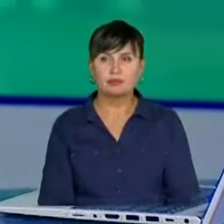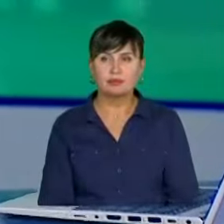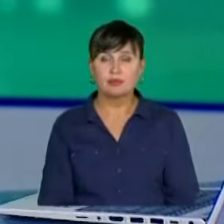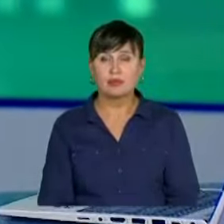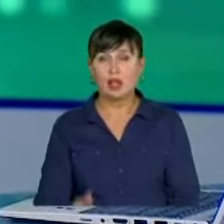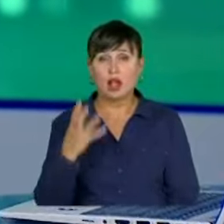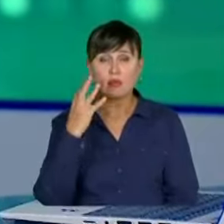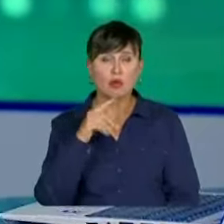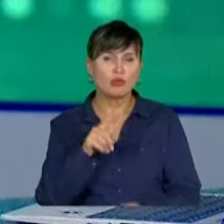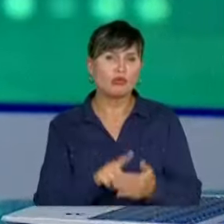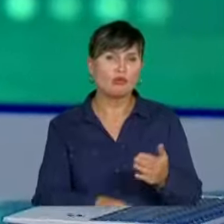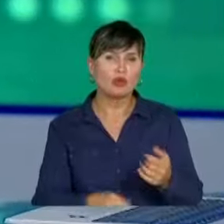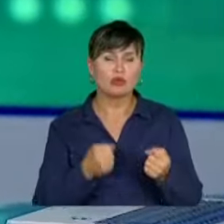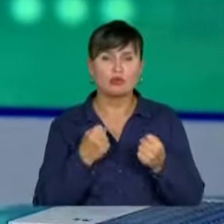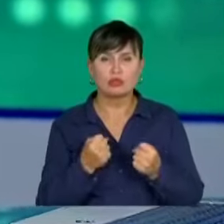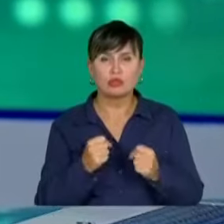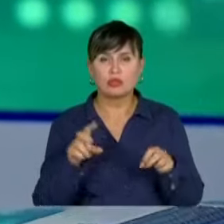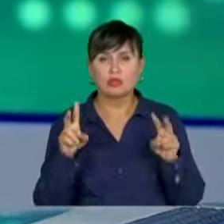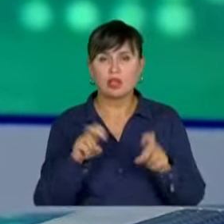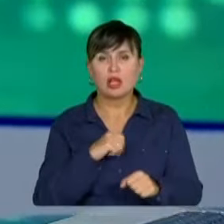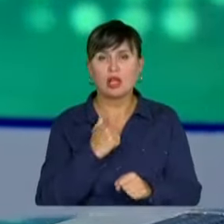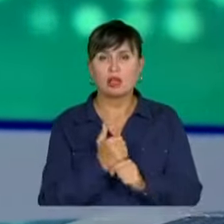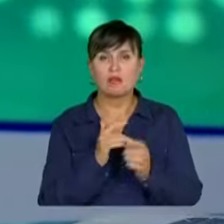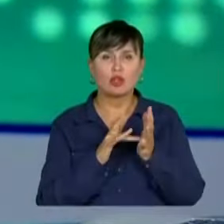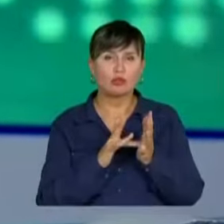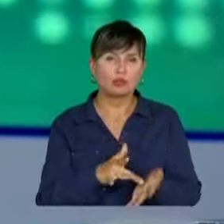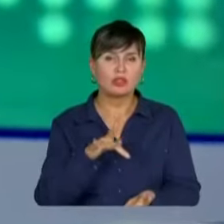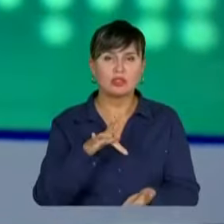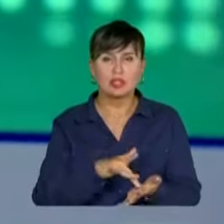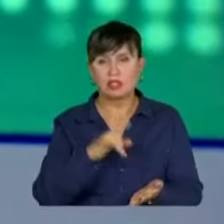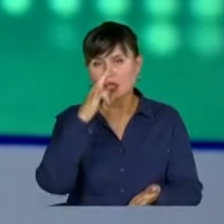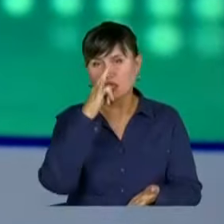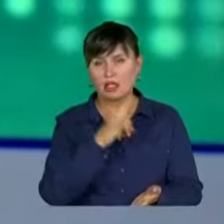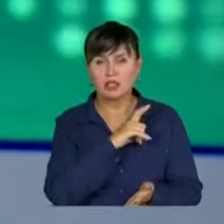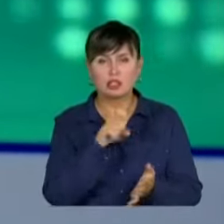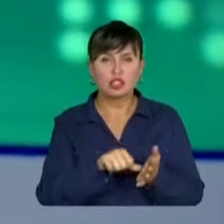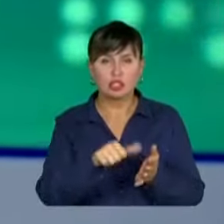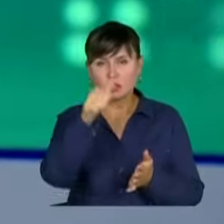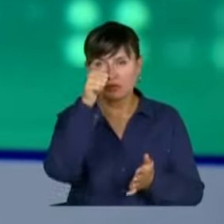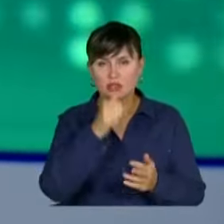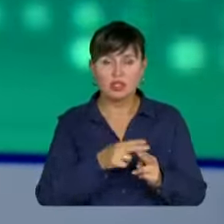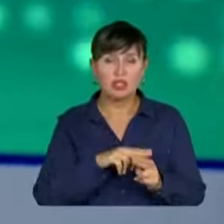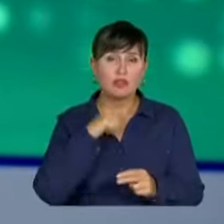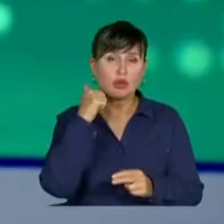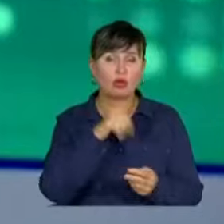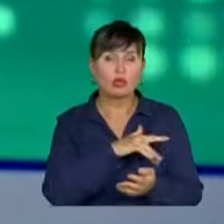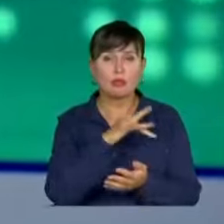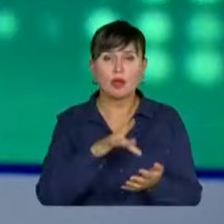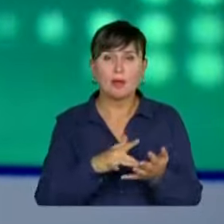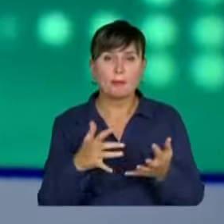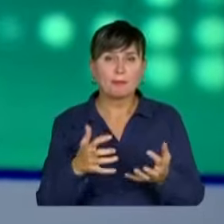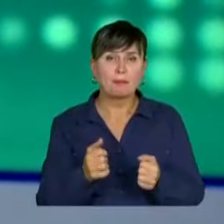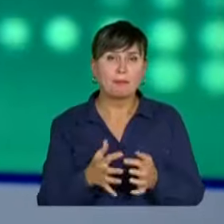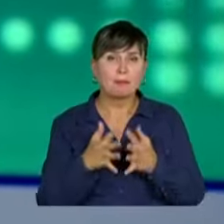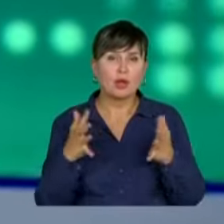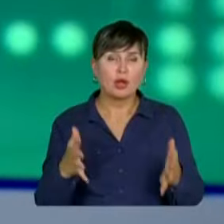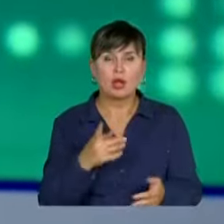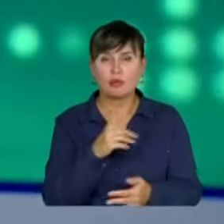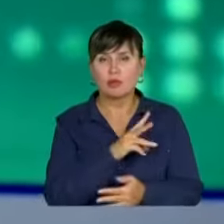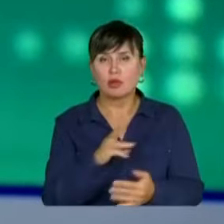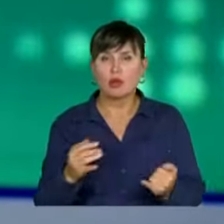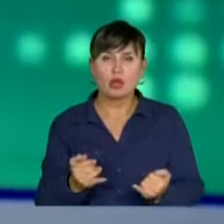Алматы уверенно удерживает статус главного туристического центра Казахстана. За 6 месяцев этого года мегаполис принял более миллиона